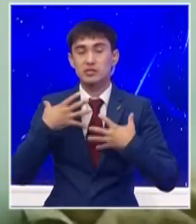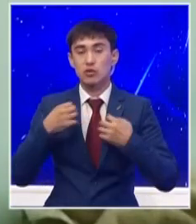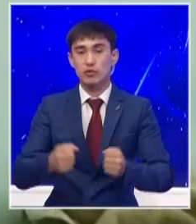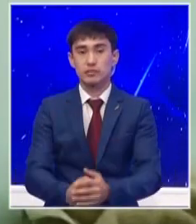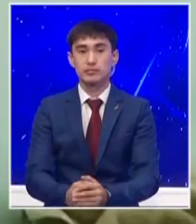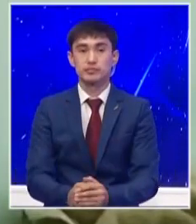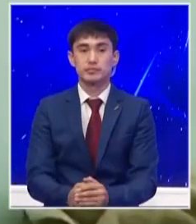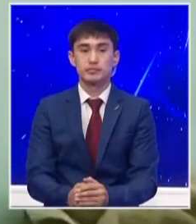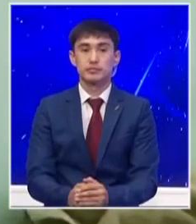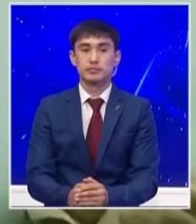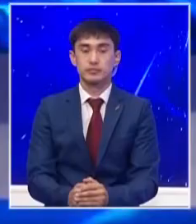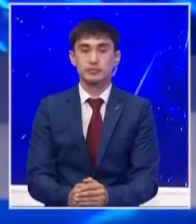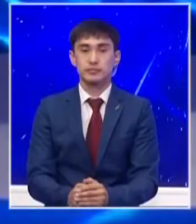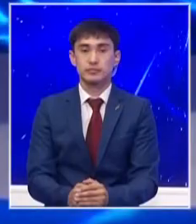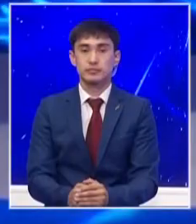здоровья.